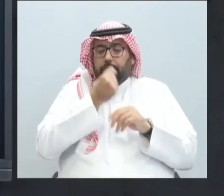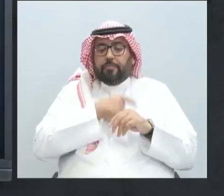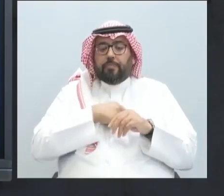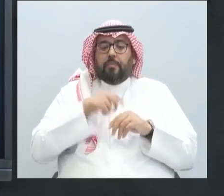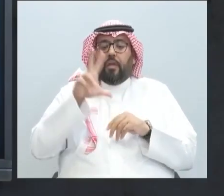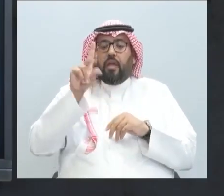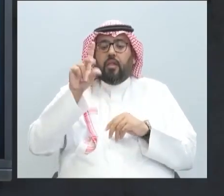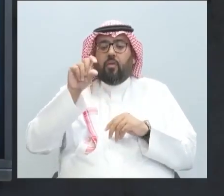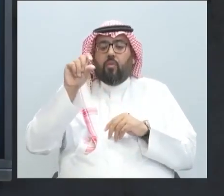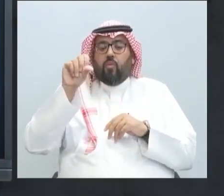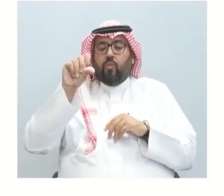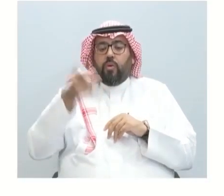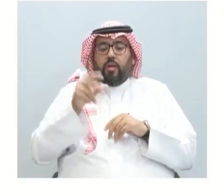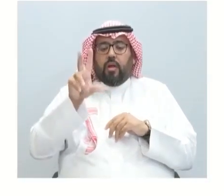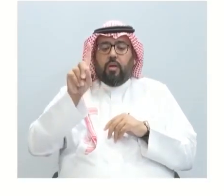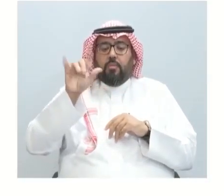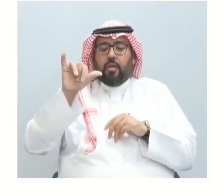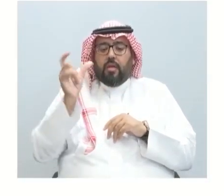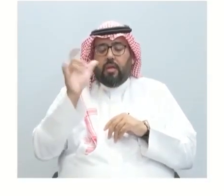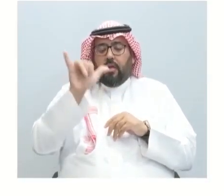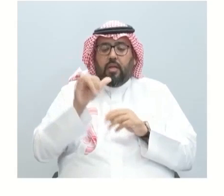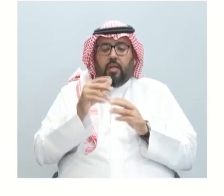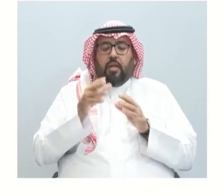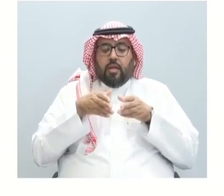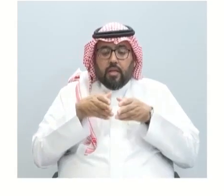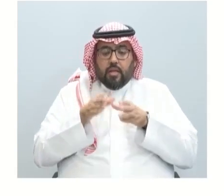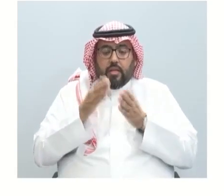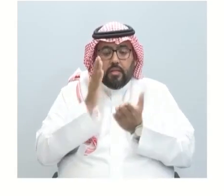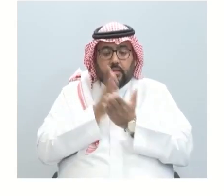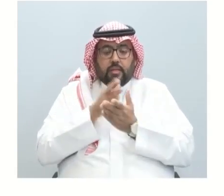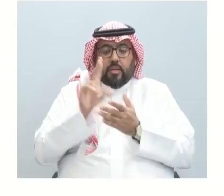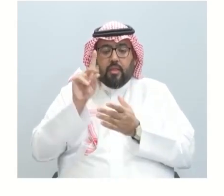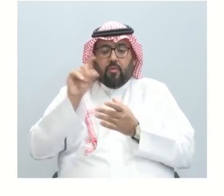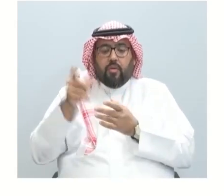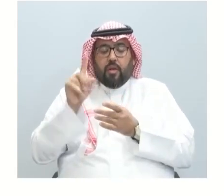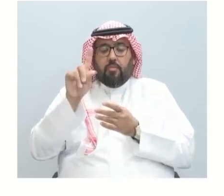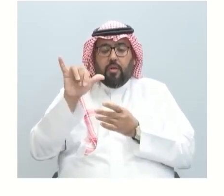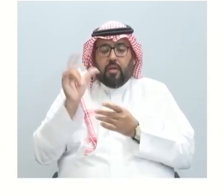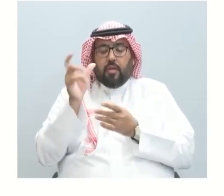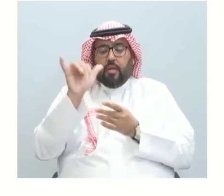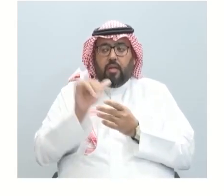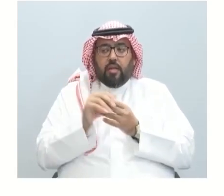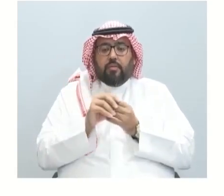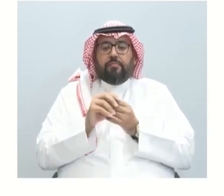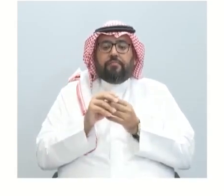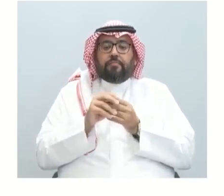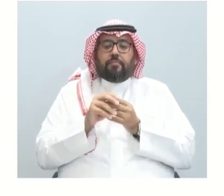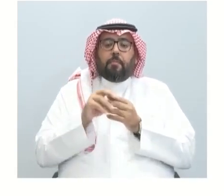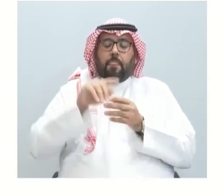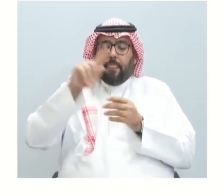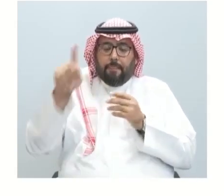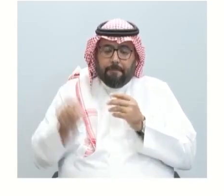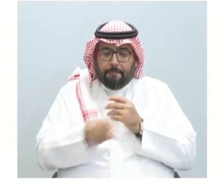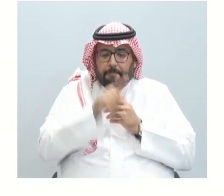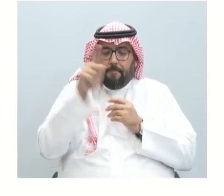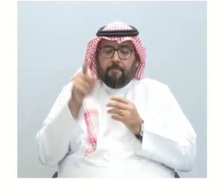الطور البيني خلال انقسام الخليه او خلال مرحله الطور البيني تمر الخليه ايضا بثلاثه